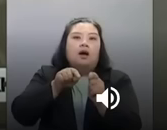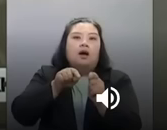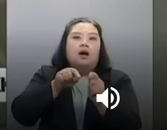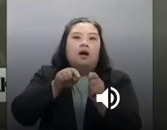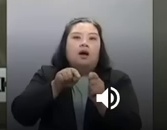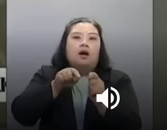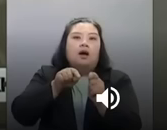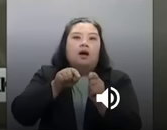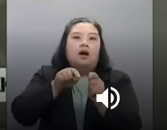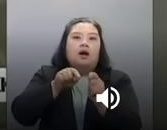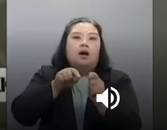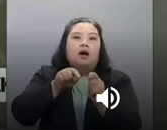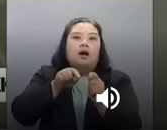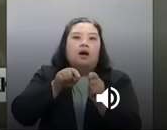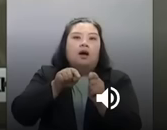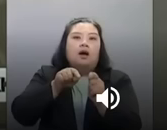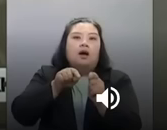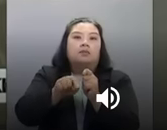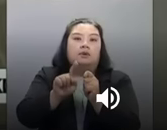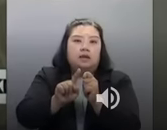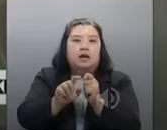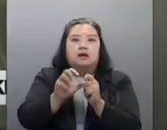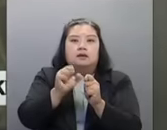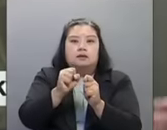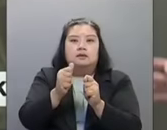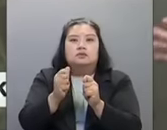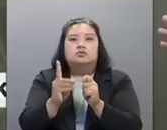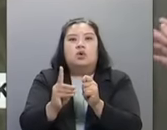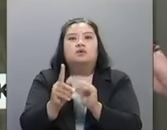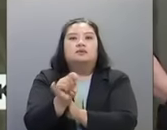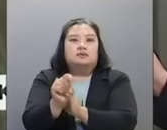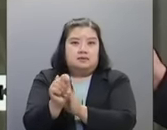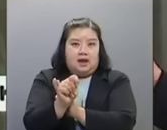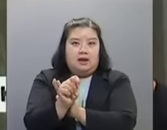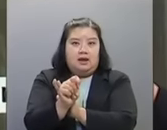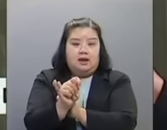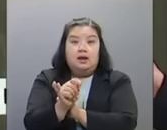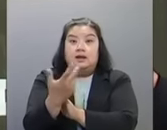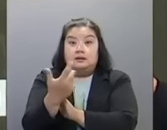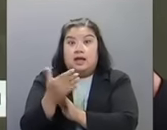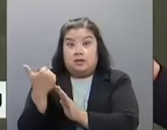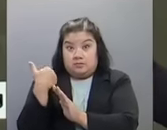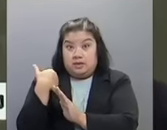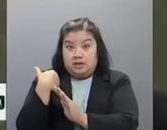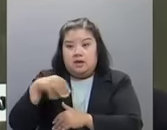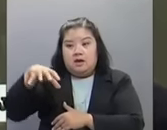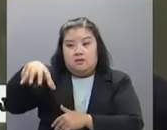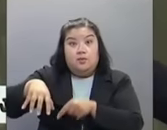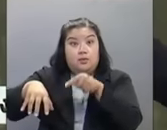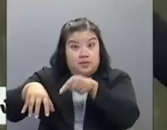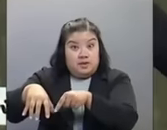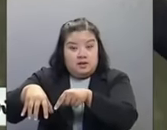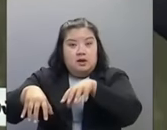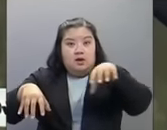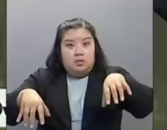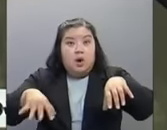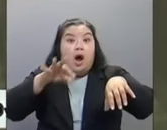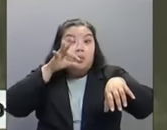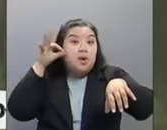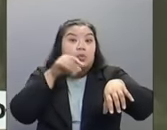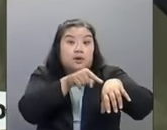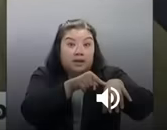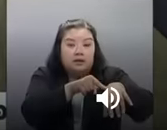บุลซาเดวิแมสฮอเดเวดา ฝั่งตรงข้ามของชายแดนคือเมียวดีรัฐกะเหรี่ยงของเมียนมาด้านเห